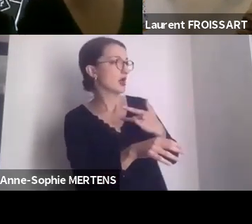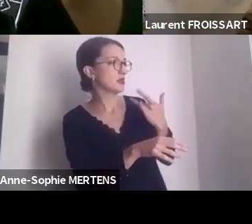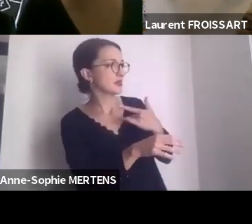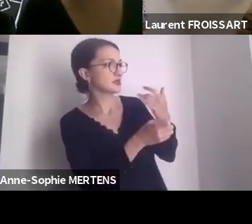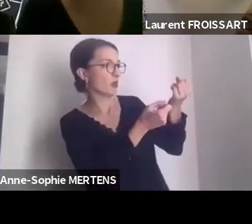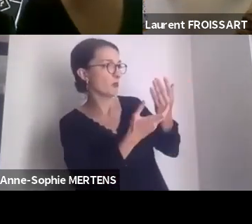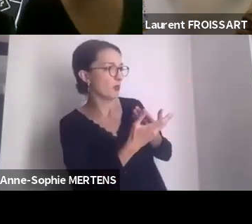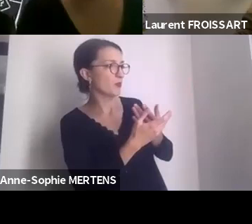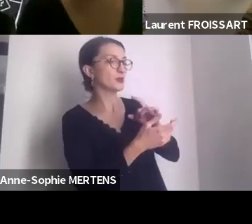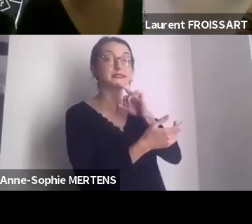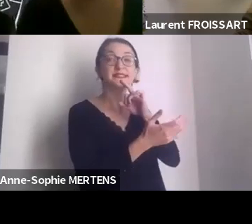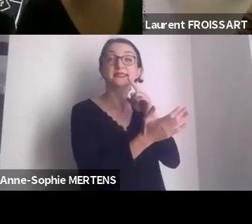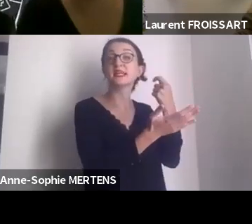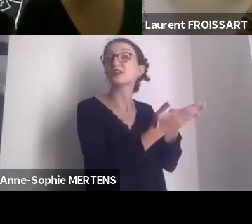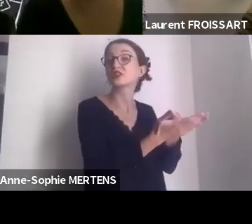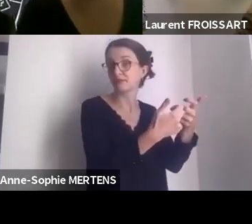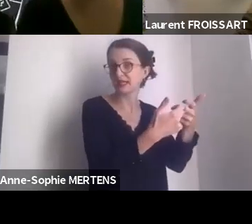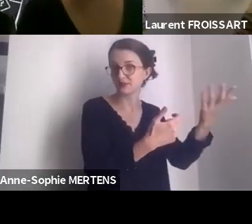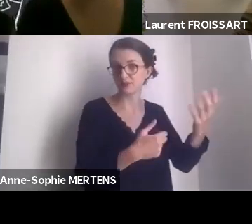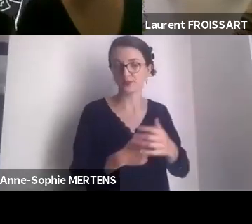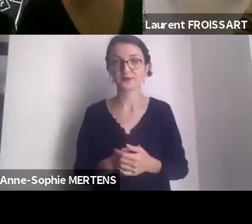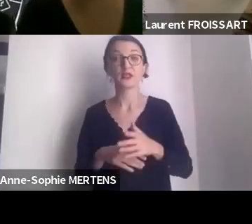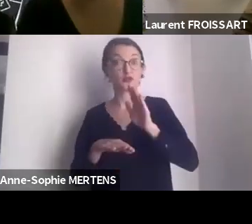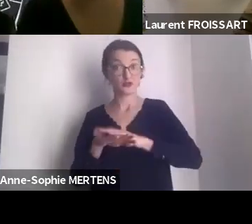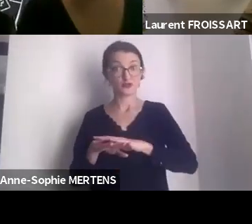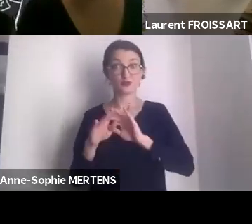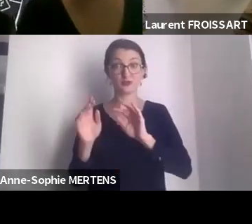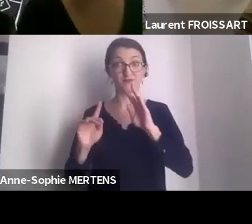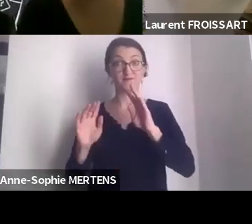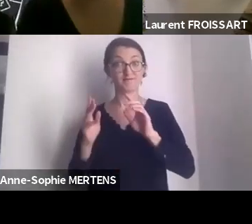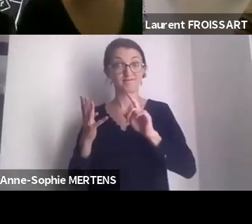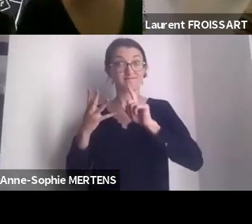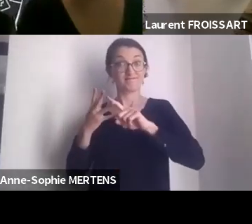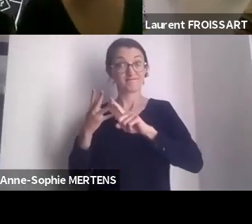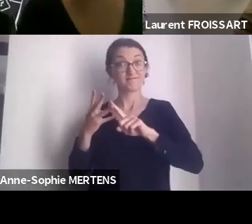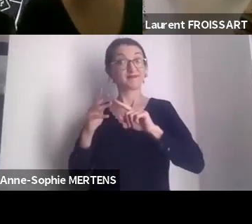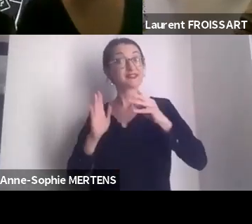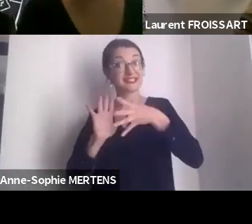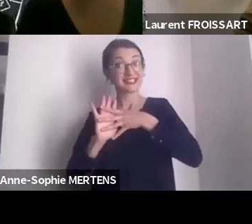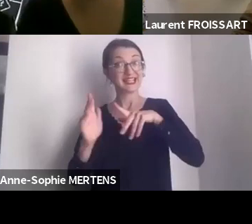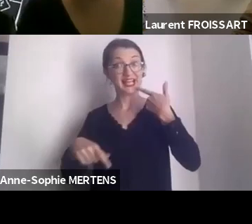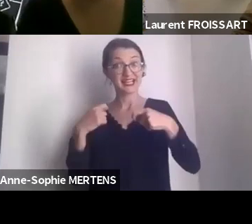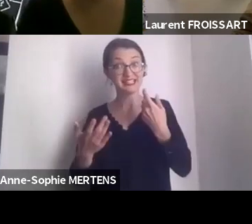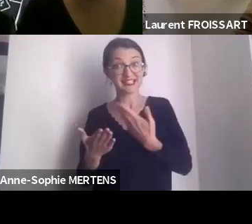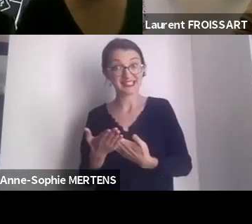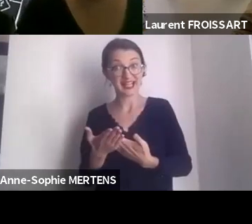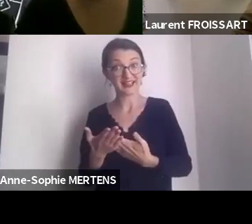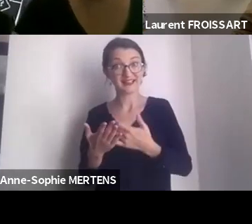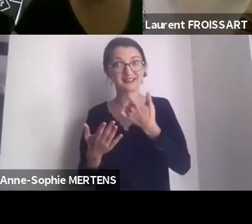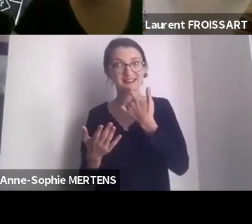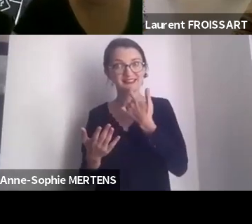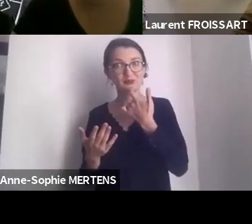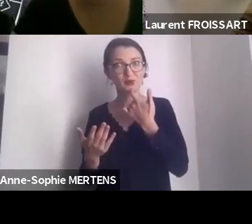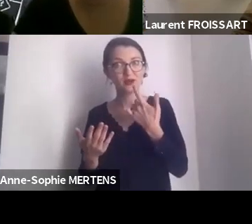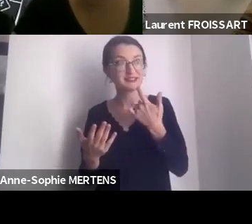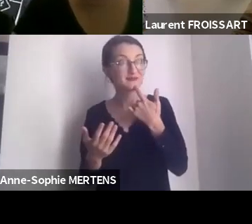méthode agile, c'est de dire autant que faire se peut et aussi rapidement que possible, trouver un moyen de créer un lien avec ces